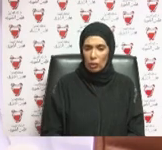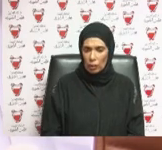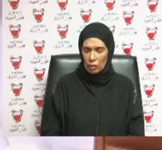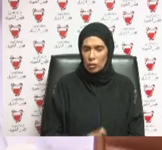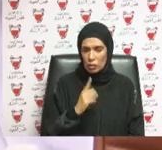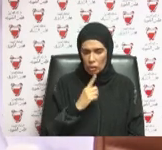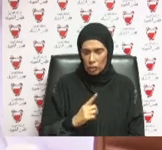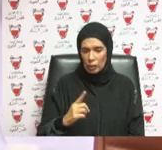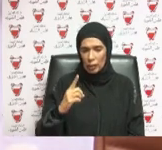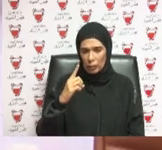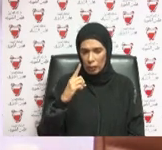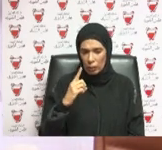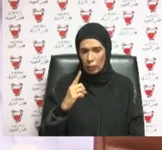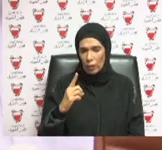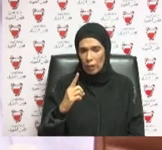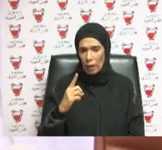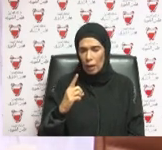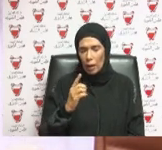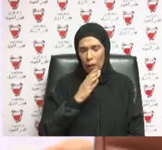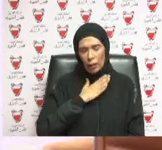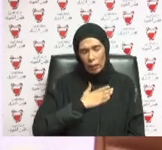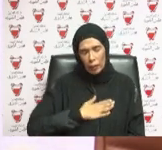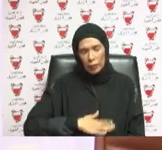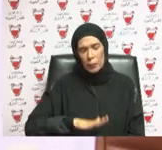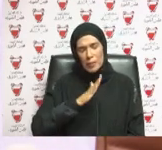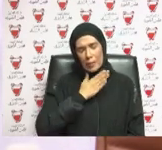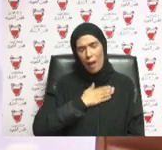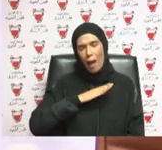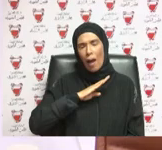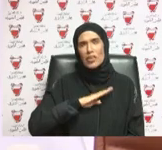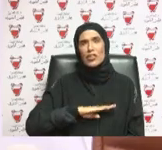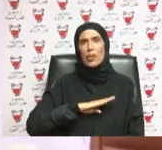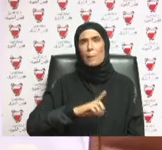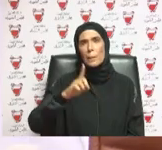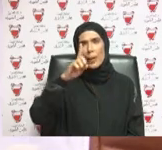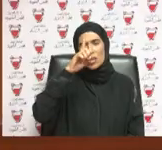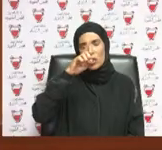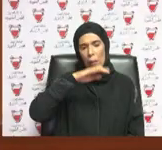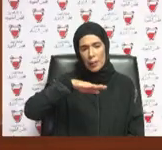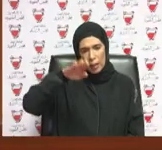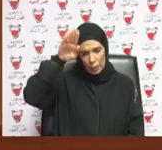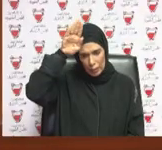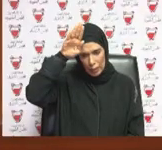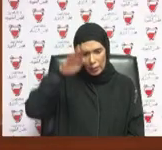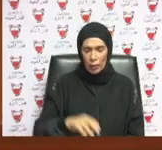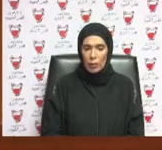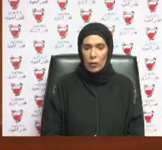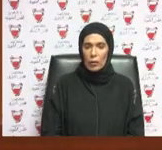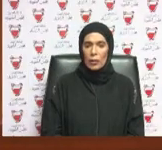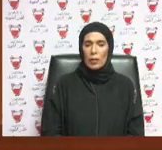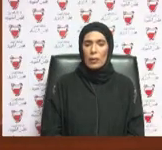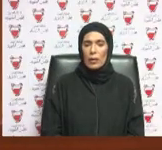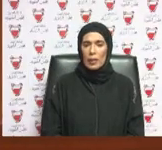الله ندعي ان الله يمسح على قلب جلاله الملك ان شاء الله بالايمان وطاعه الرحمن. نظرات